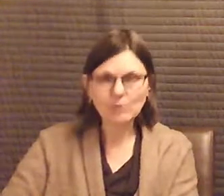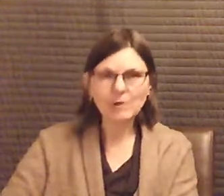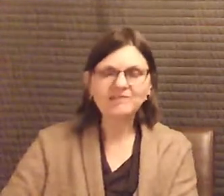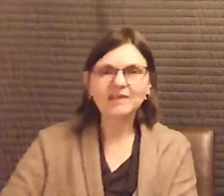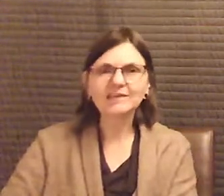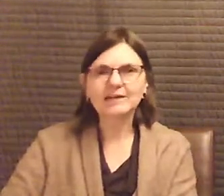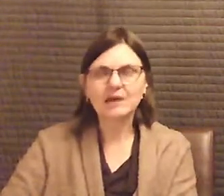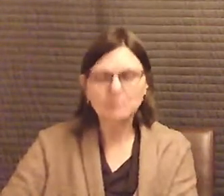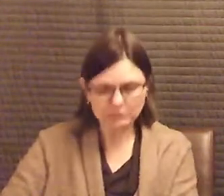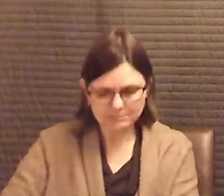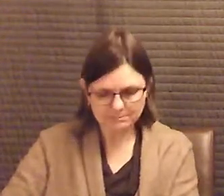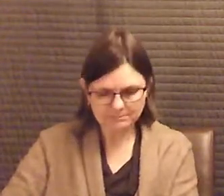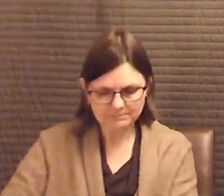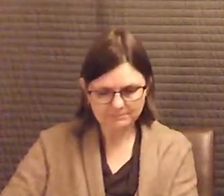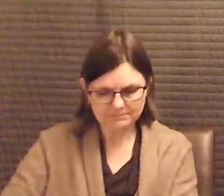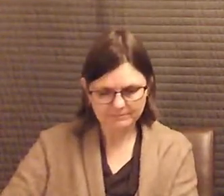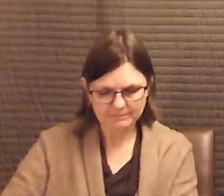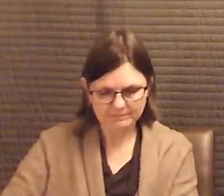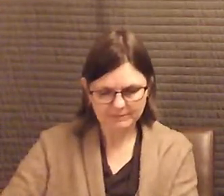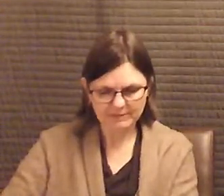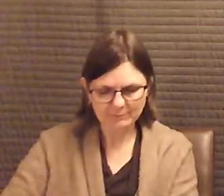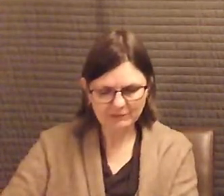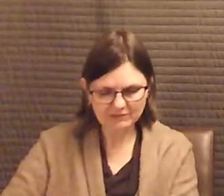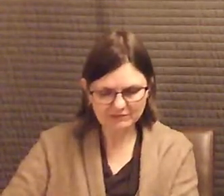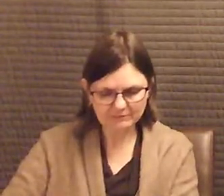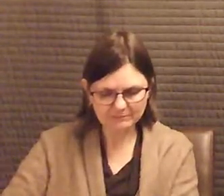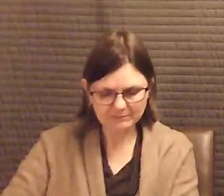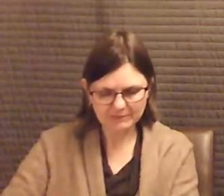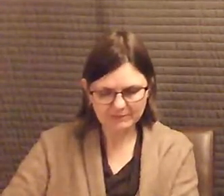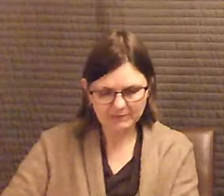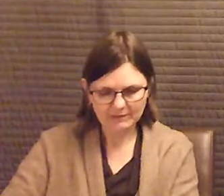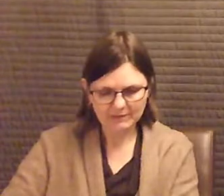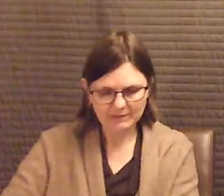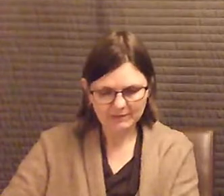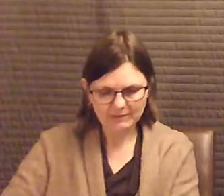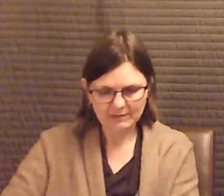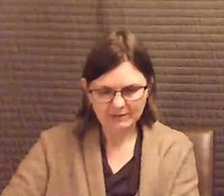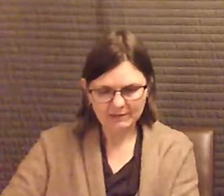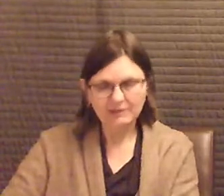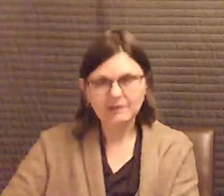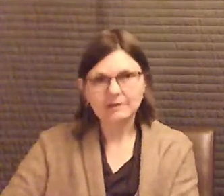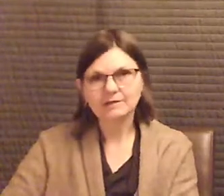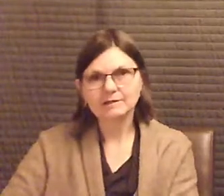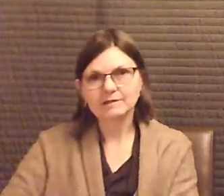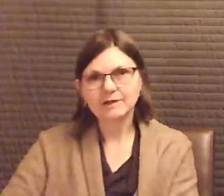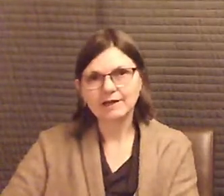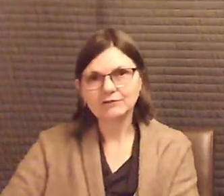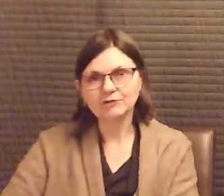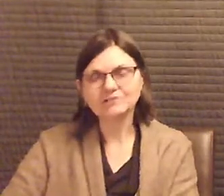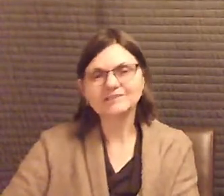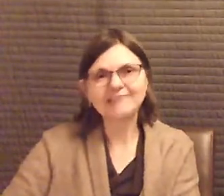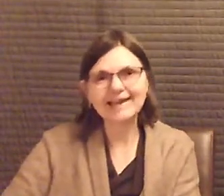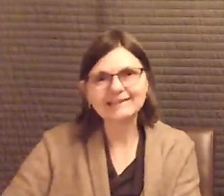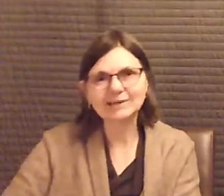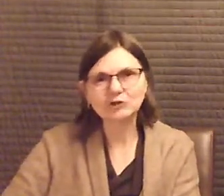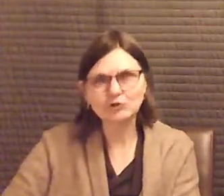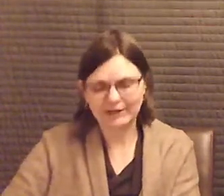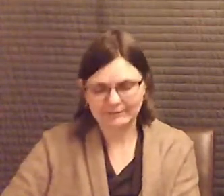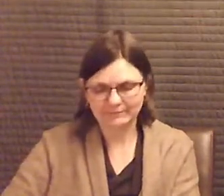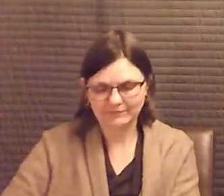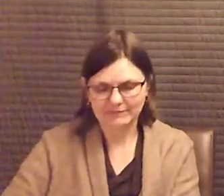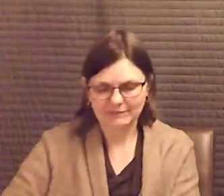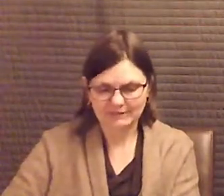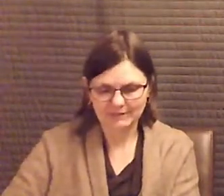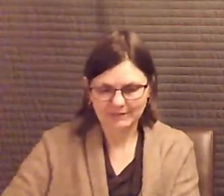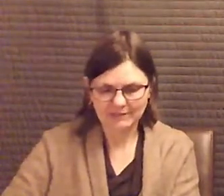what a man die hem en hij zou niet erkende battle against joola het roken te strijden tegen jullie